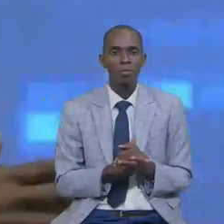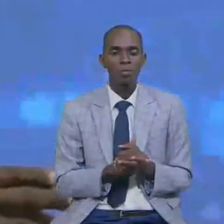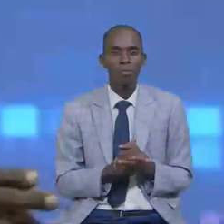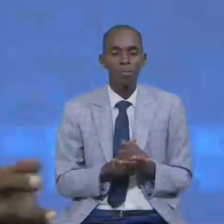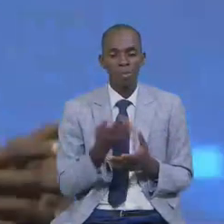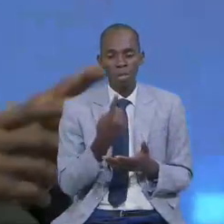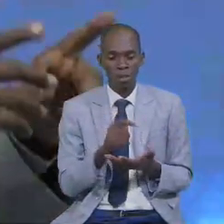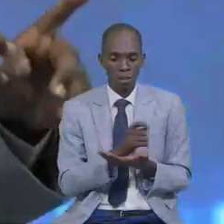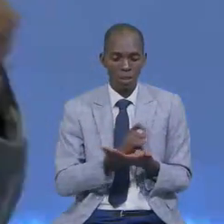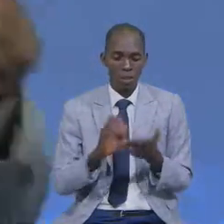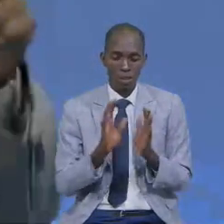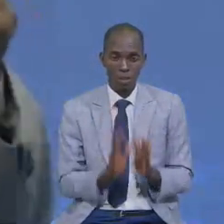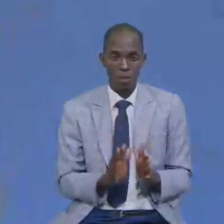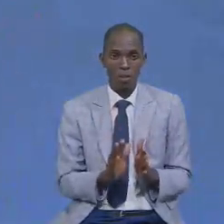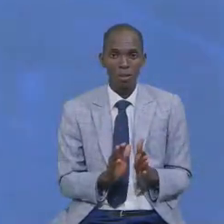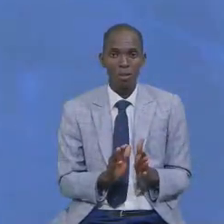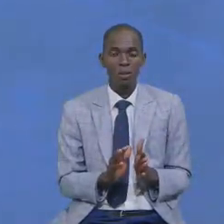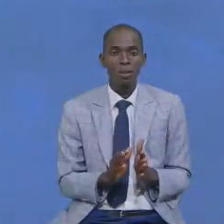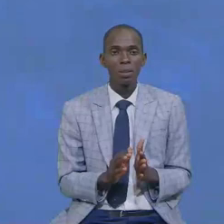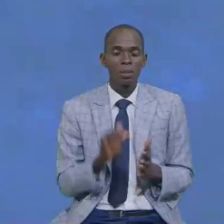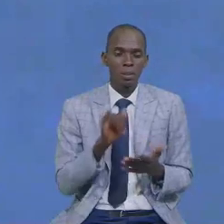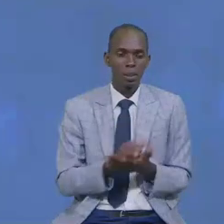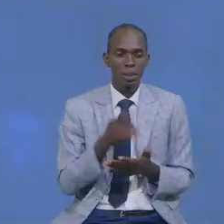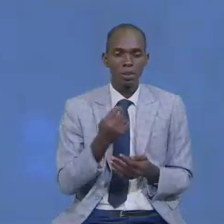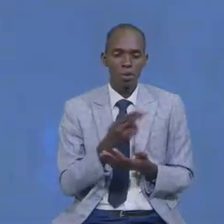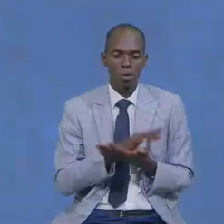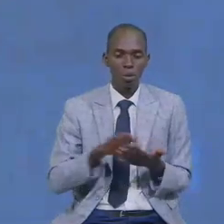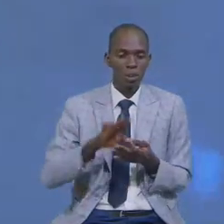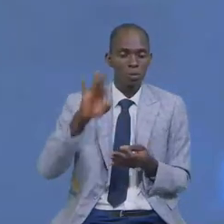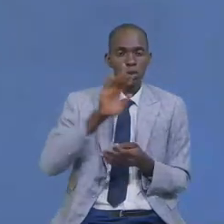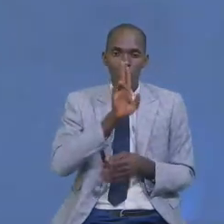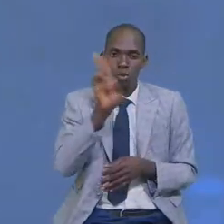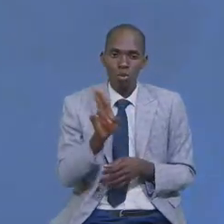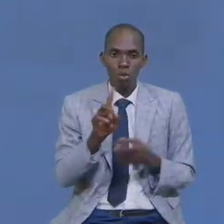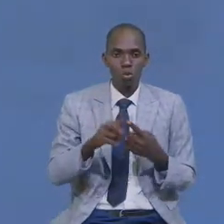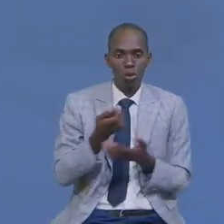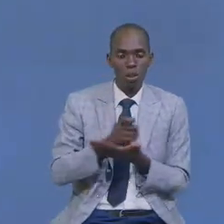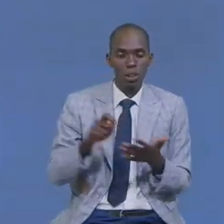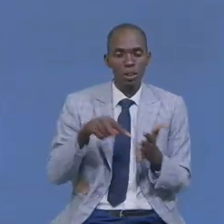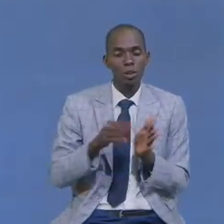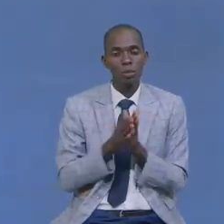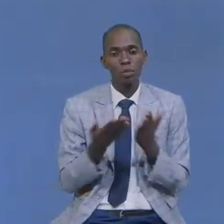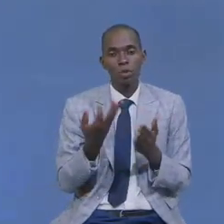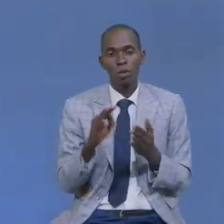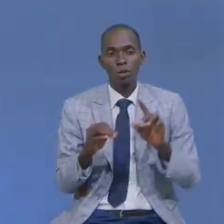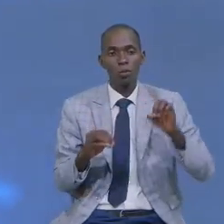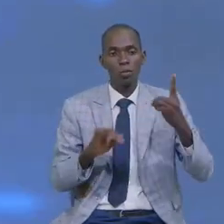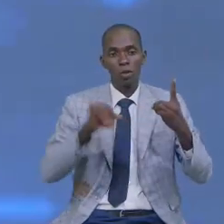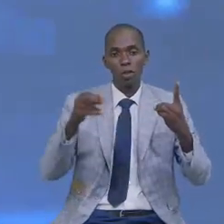L'auteur que le Saint-Esprit a utilisé pour écrire 1 Jean, son nom est